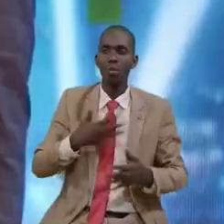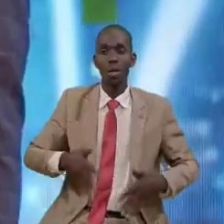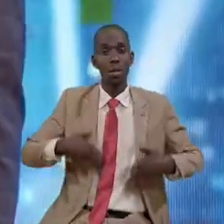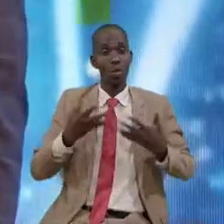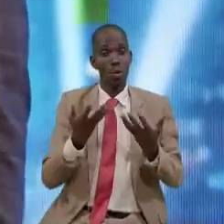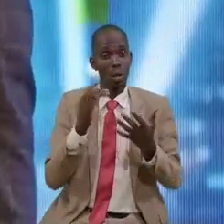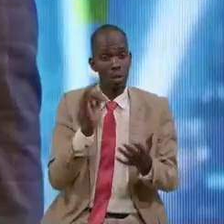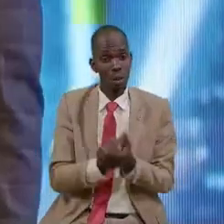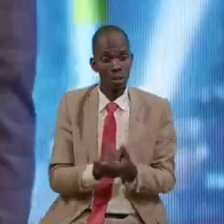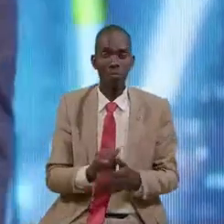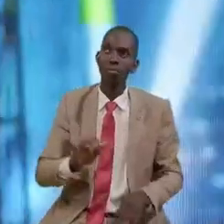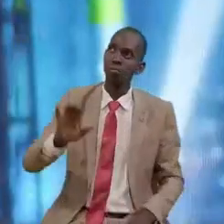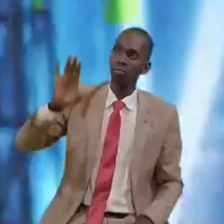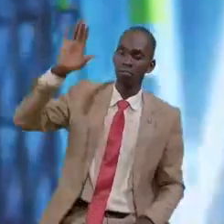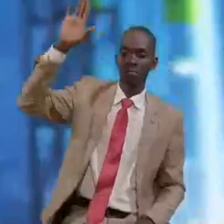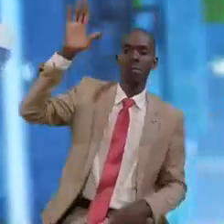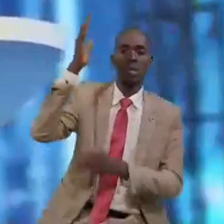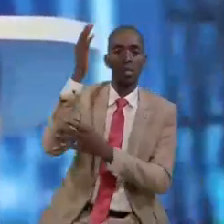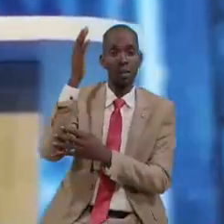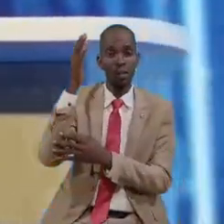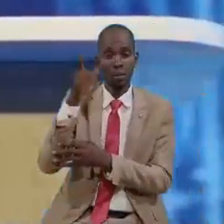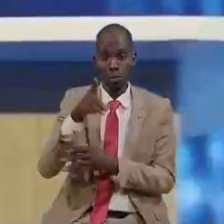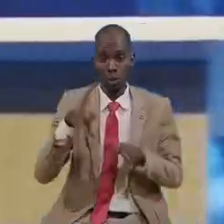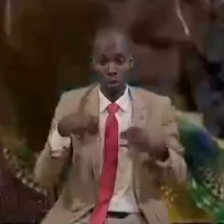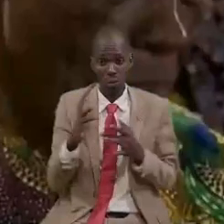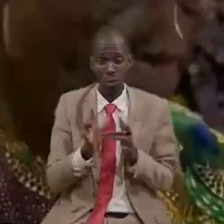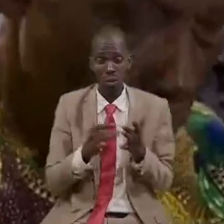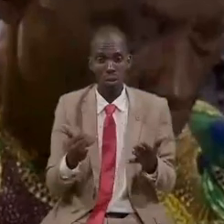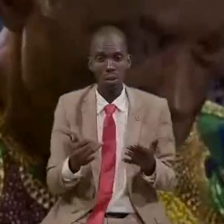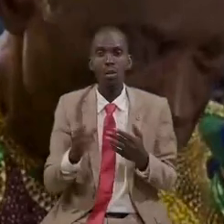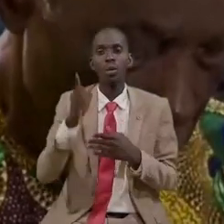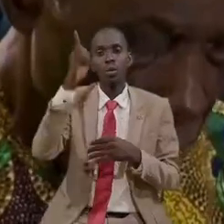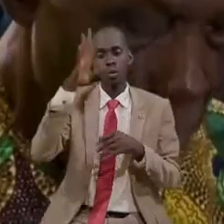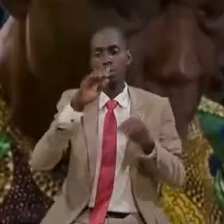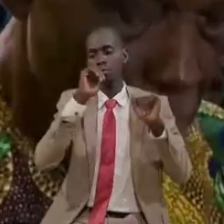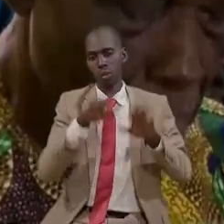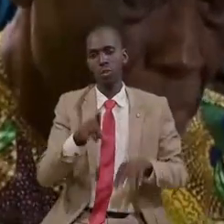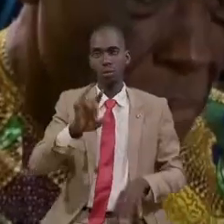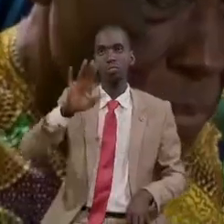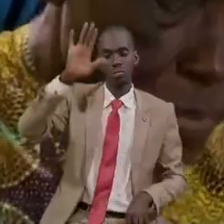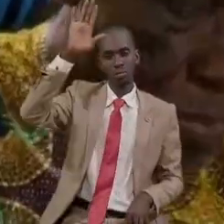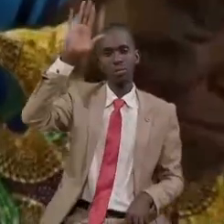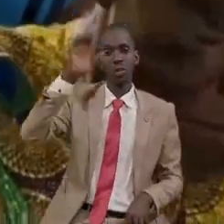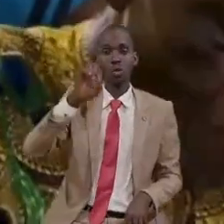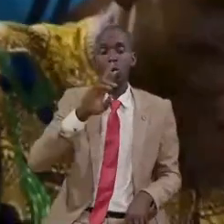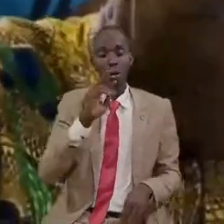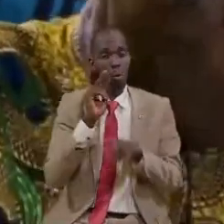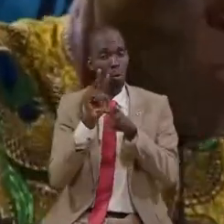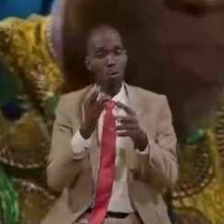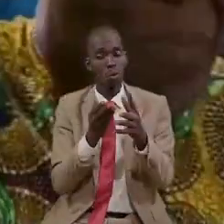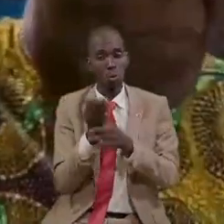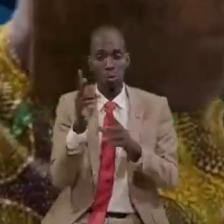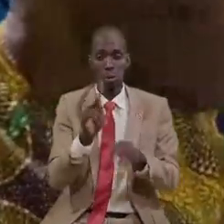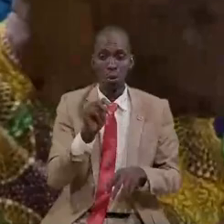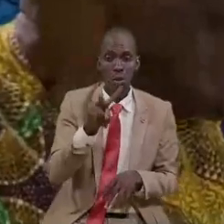main là. Oui, merci, que Dieu vous bénisse là-bas, où que vous soyez, à la radio, à la télé, dans une assemblée,